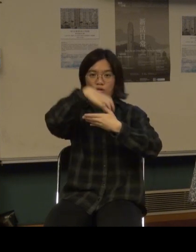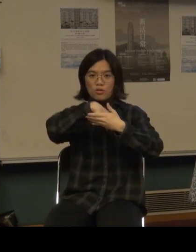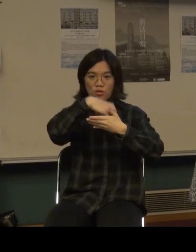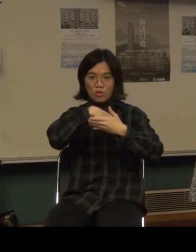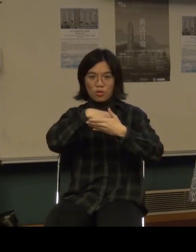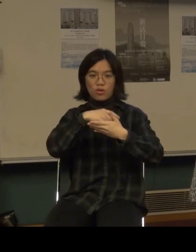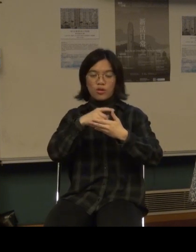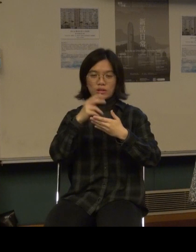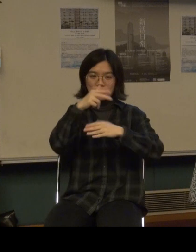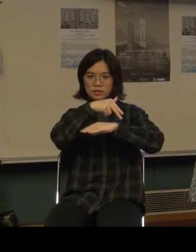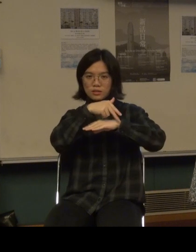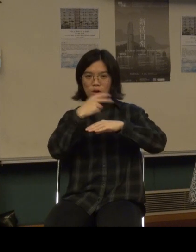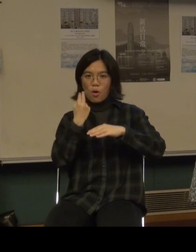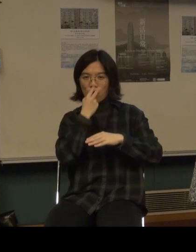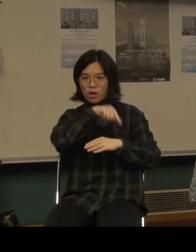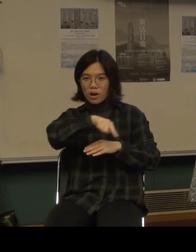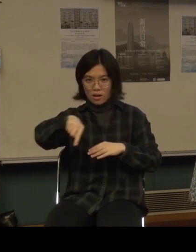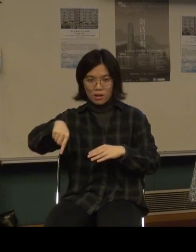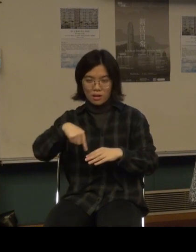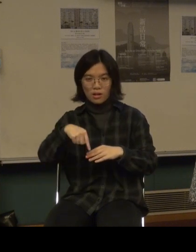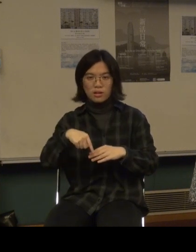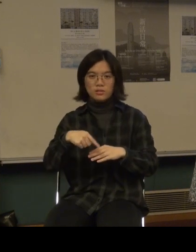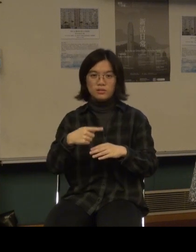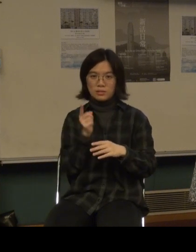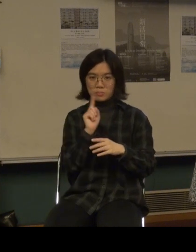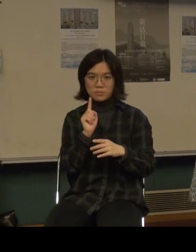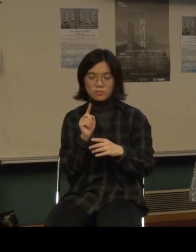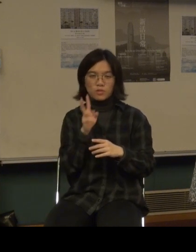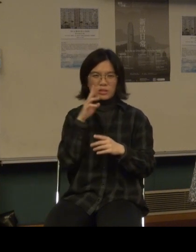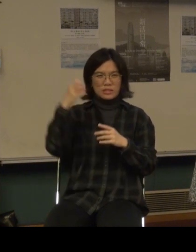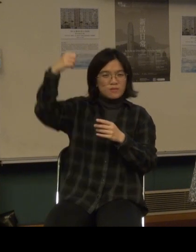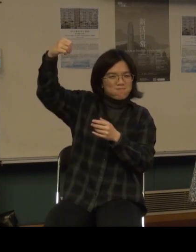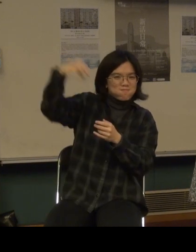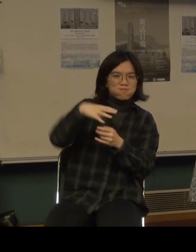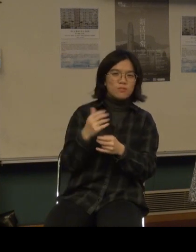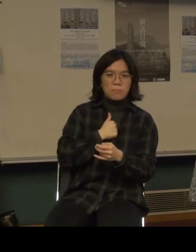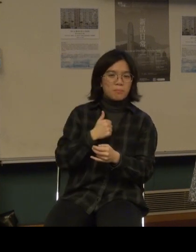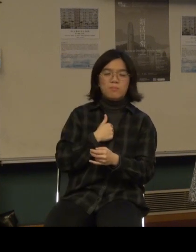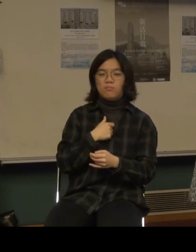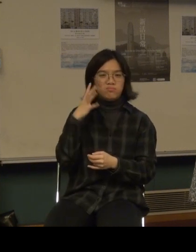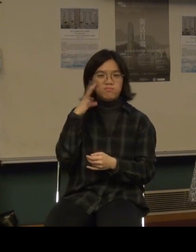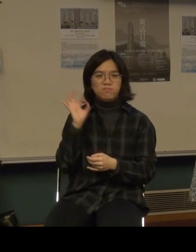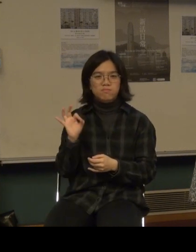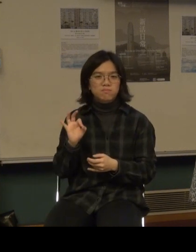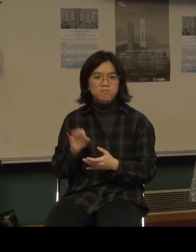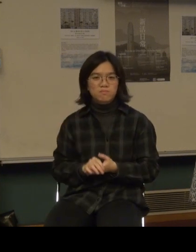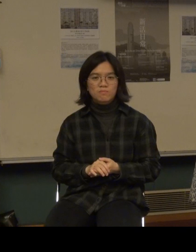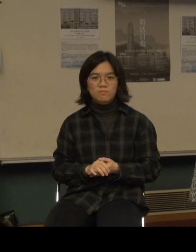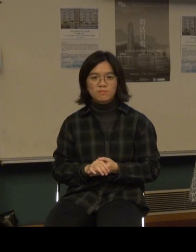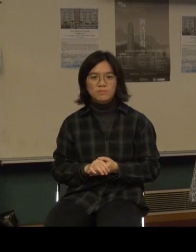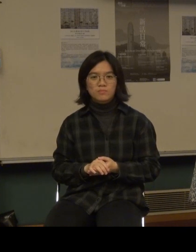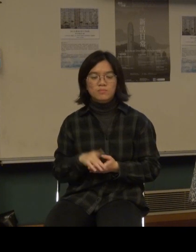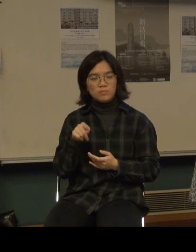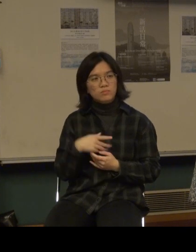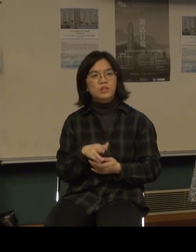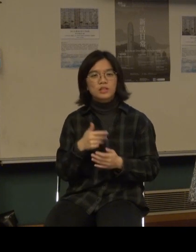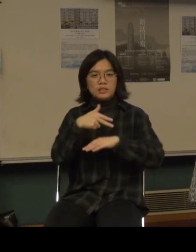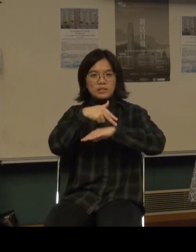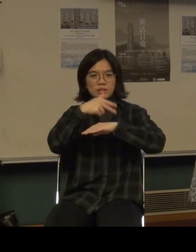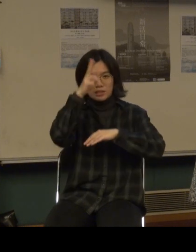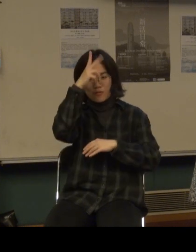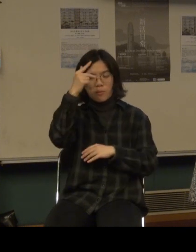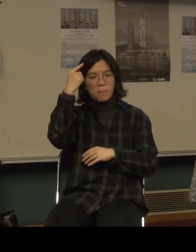好難咧，即係有好充足嘅光線。嗱，咁所以咧，即係政府就開始喺，即係政府就喺呢個街市裏邊咧。嘗